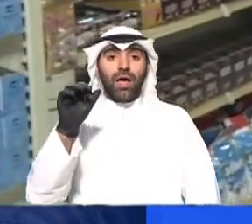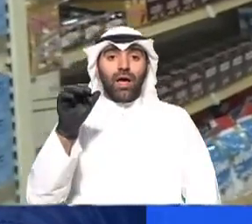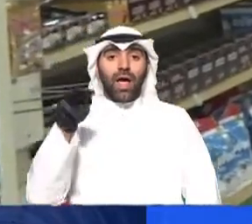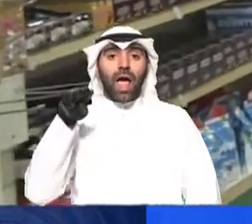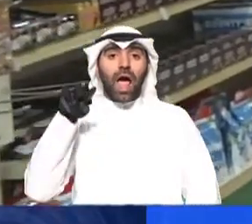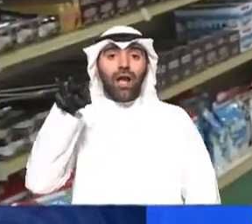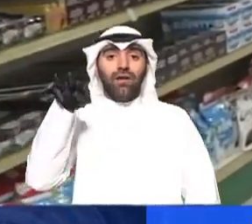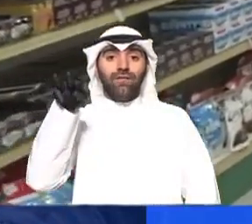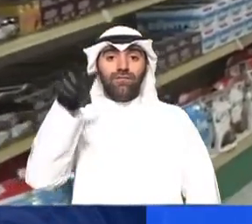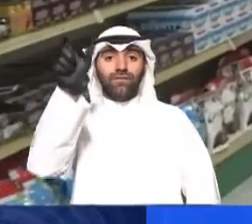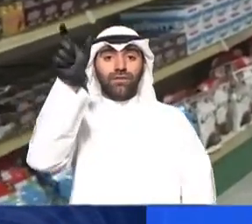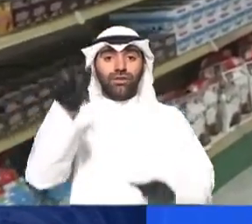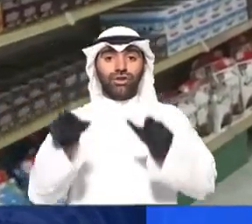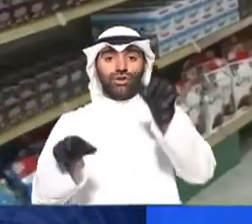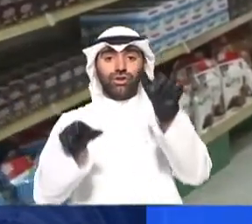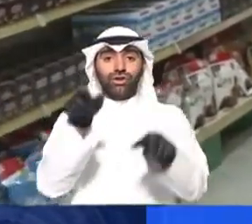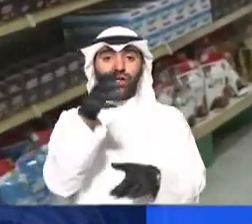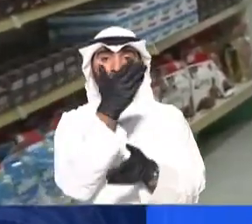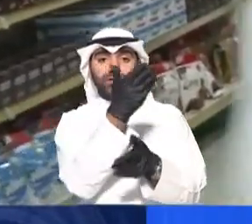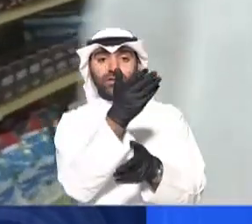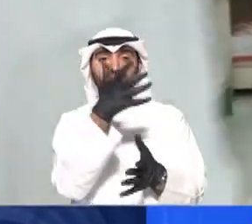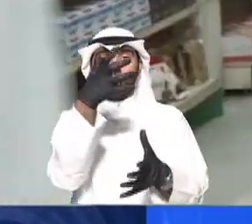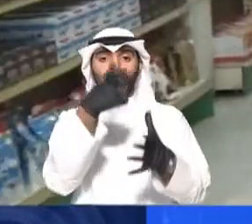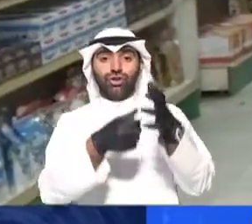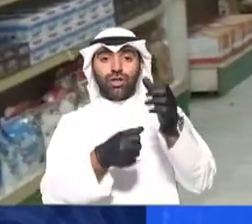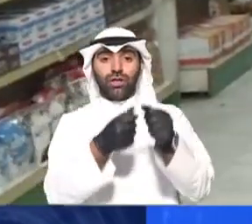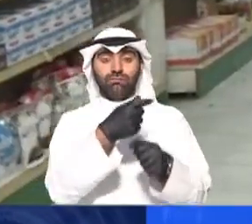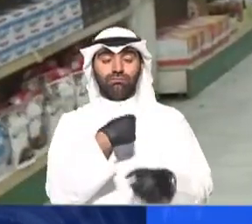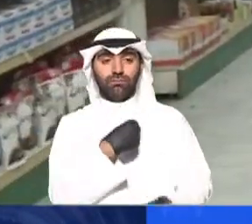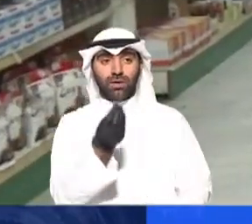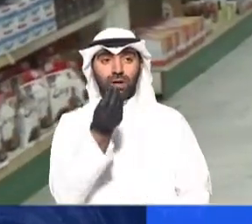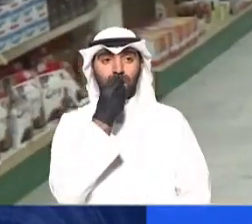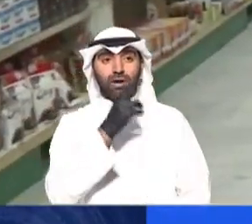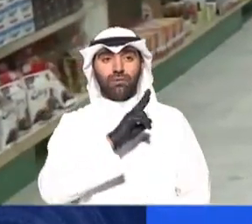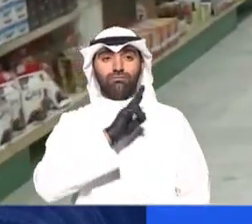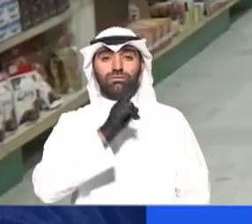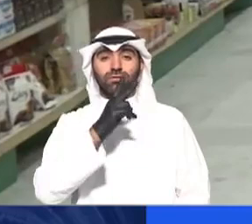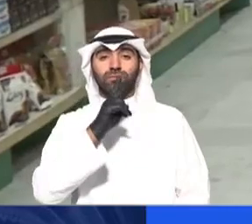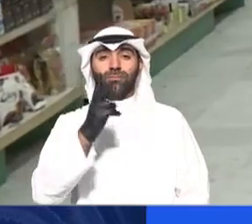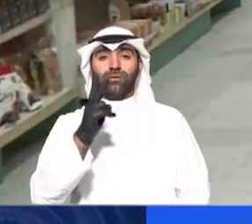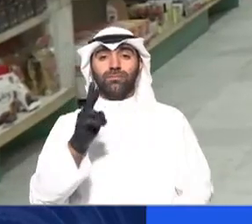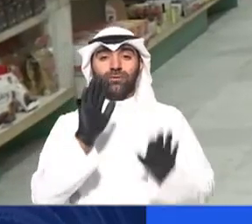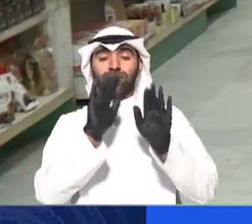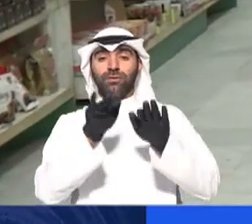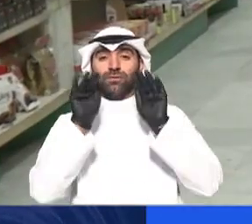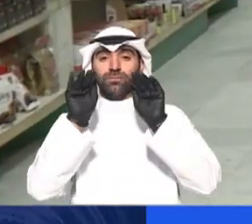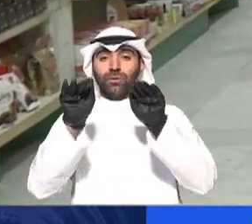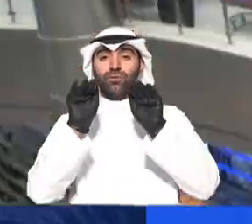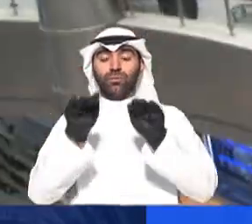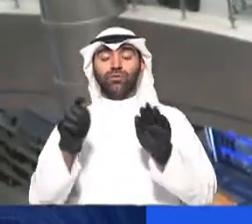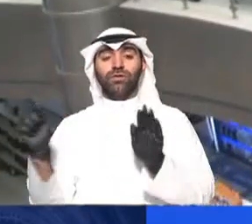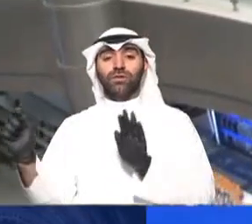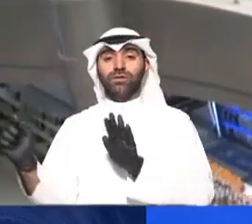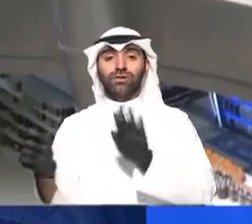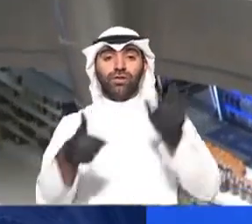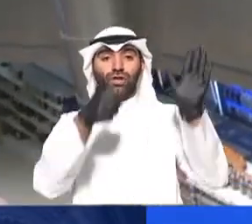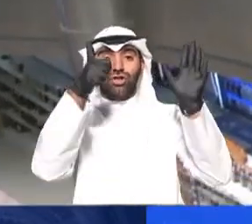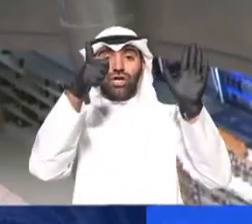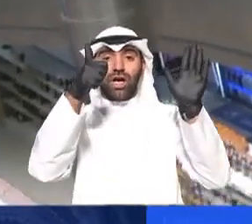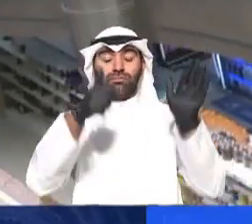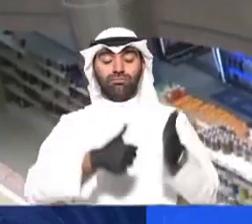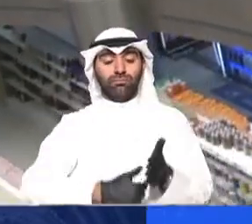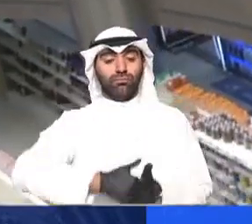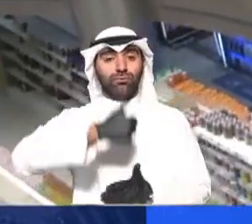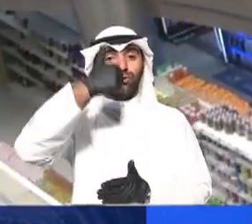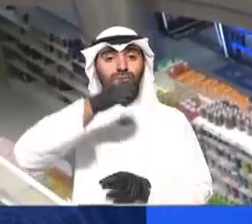هذه المتطلبات، ولديها مخزون استراتيجي يعني يعادل لمدة 6 أشهر. المخزون الاستراتيجي